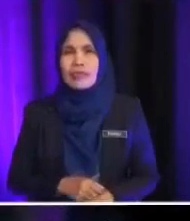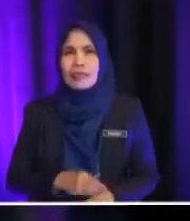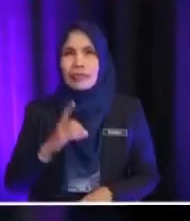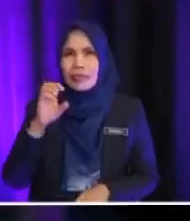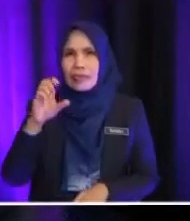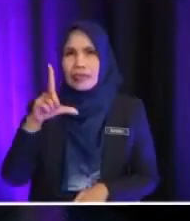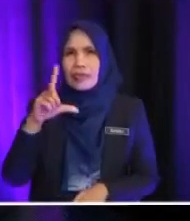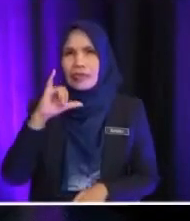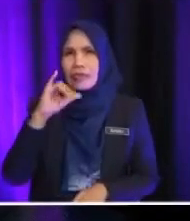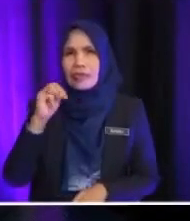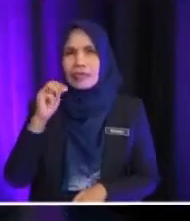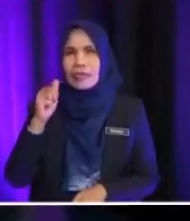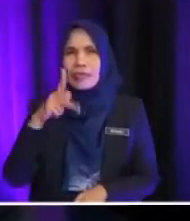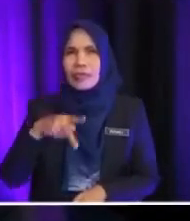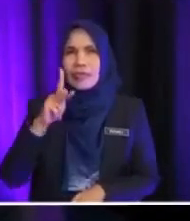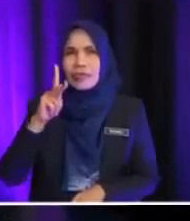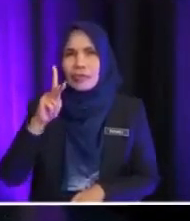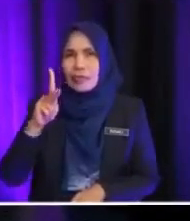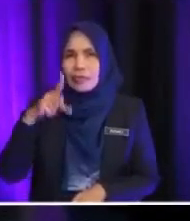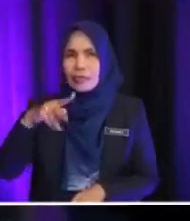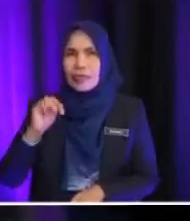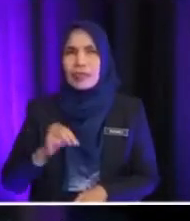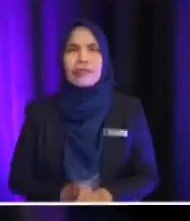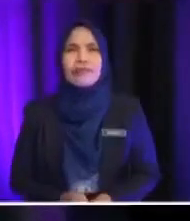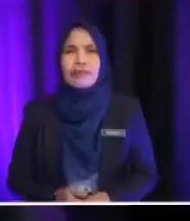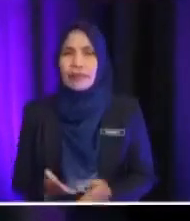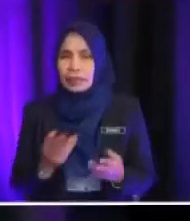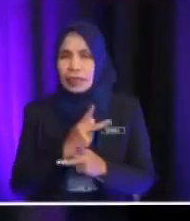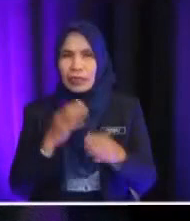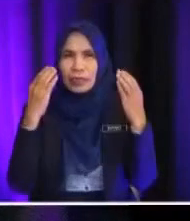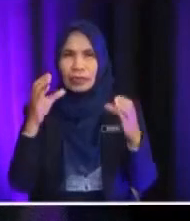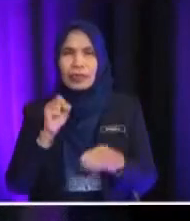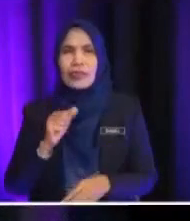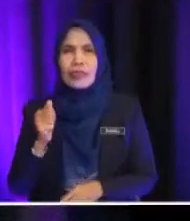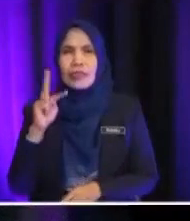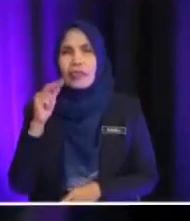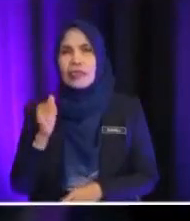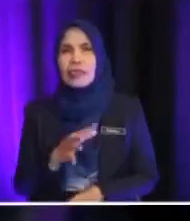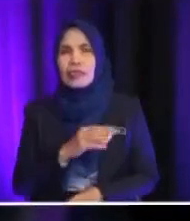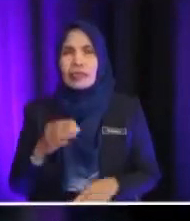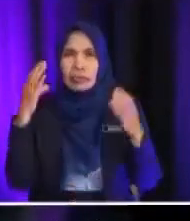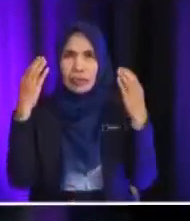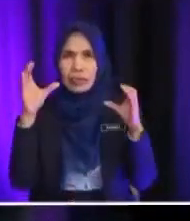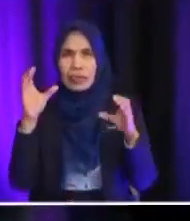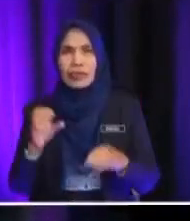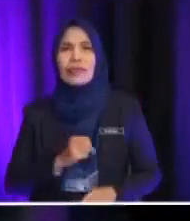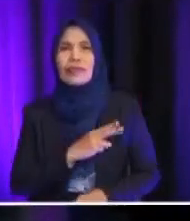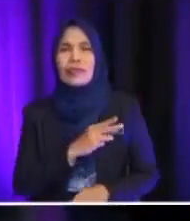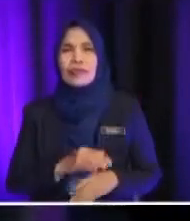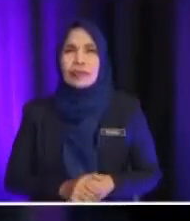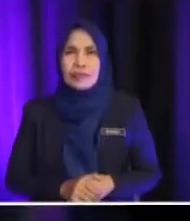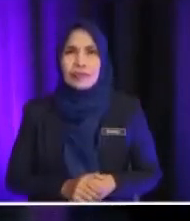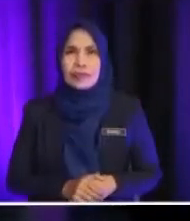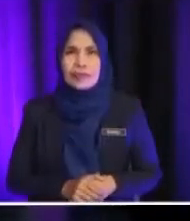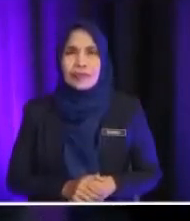KPM. Okey, baik, terima kasih Cikgu Sarah sekali lagi bersama-sama dengan kami dan juga Cikgu Jurubahasa Isyarat kita ada Cikgu Suhaili hari